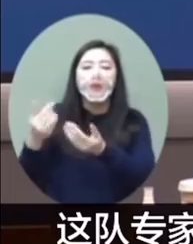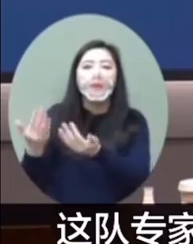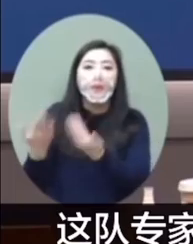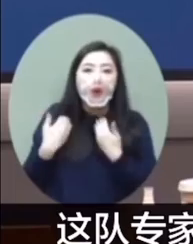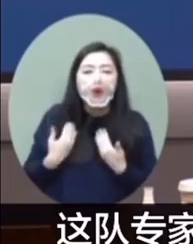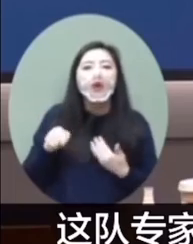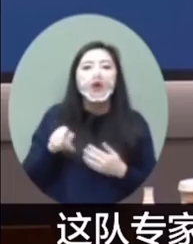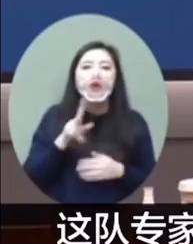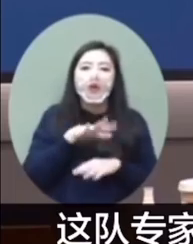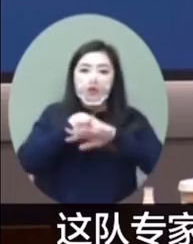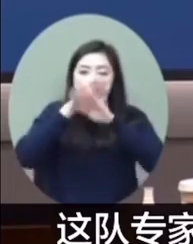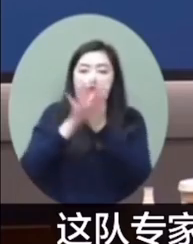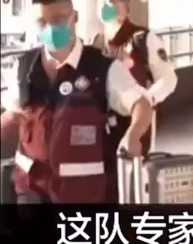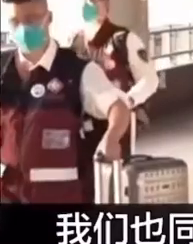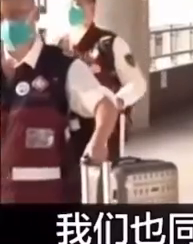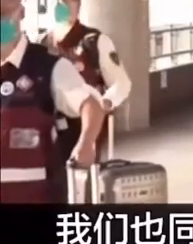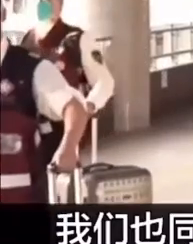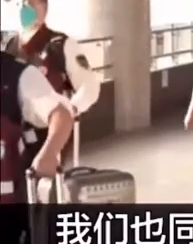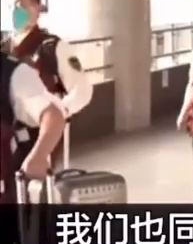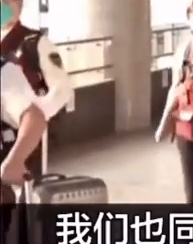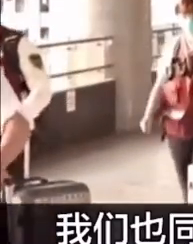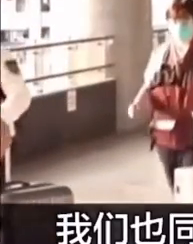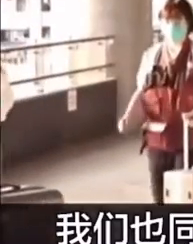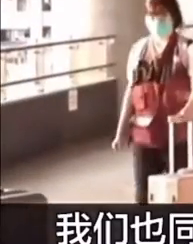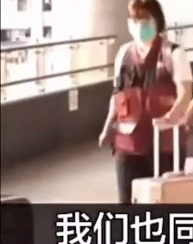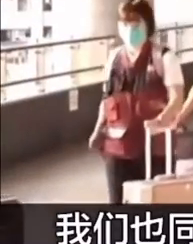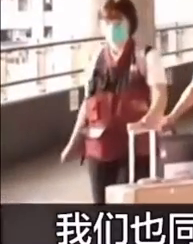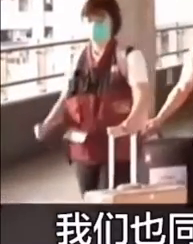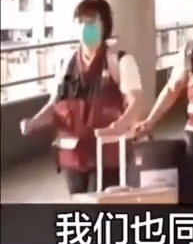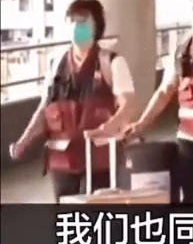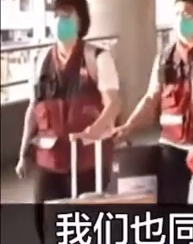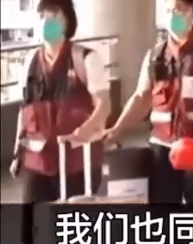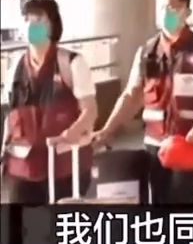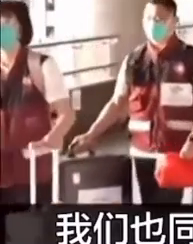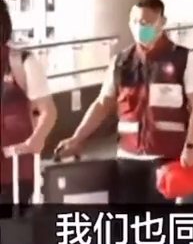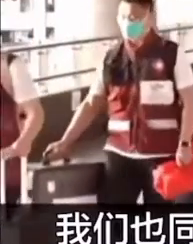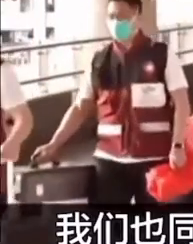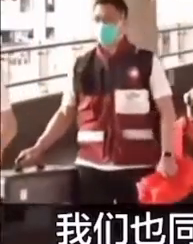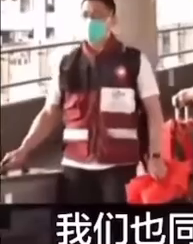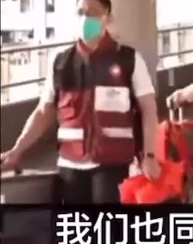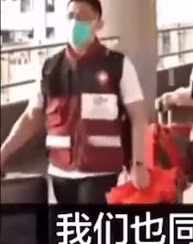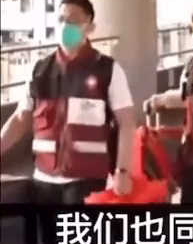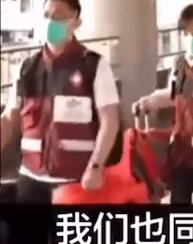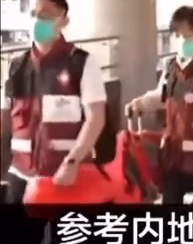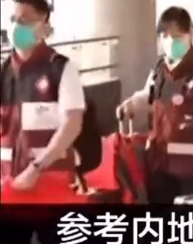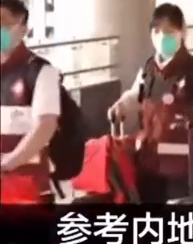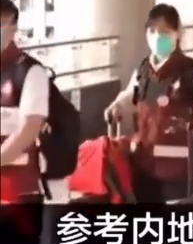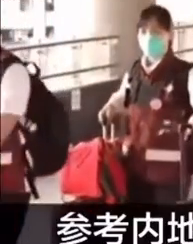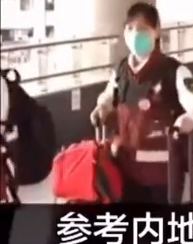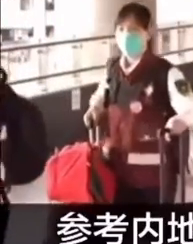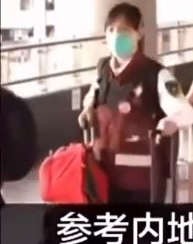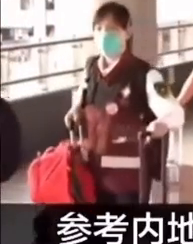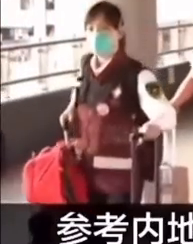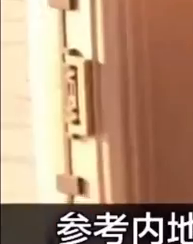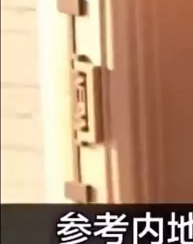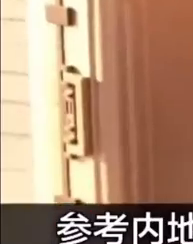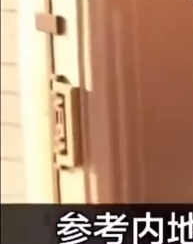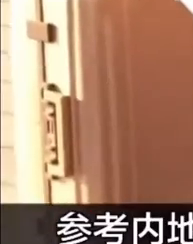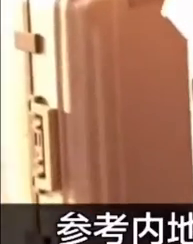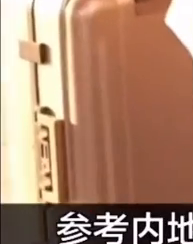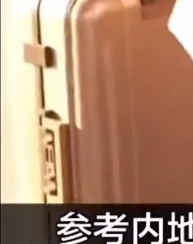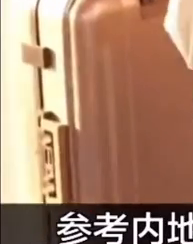應該全部都是中醫的專家了。咁我哋都同意喺內地啲專家同我哋講咧，參